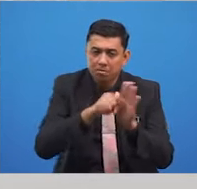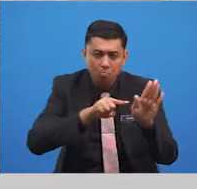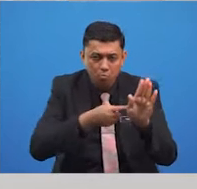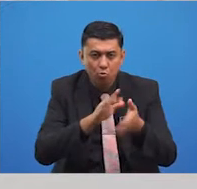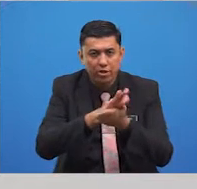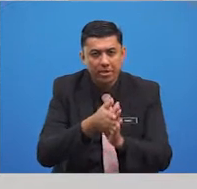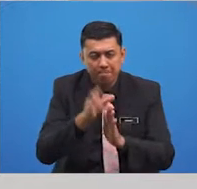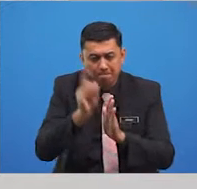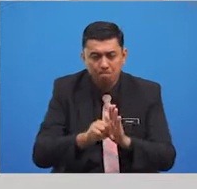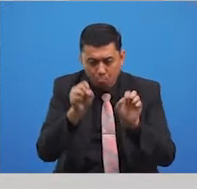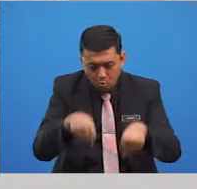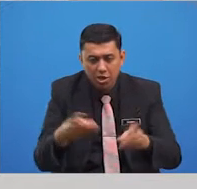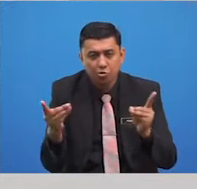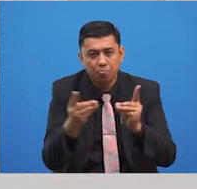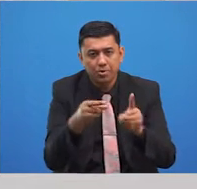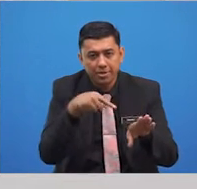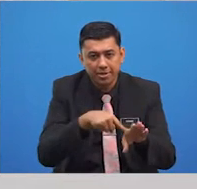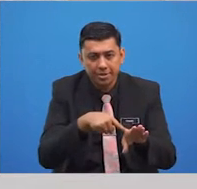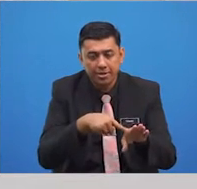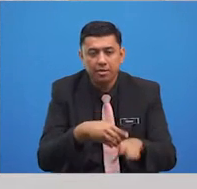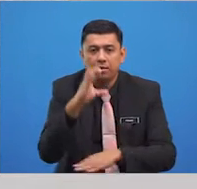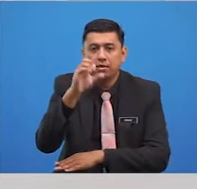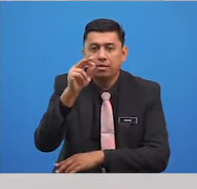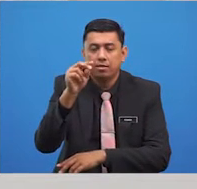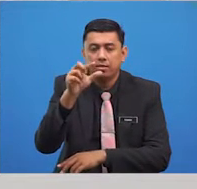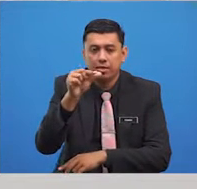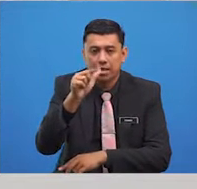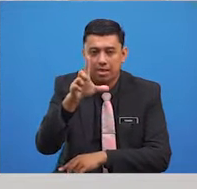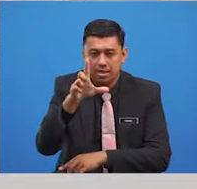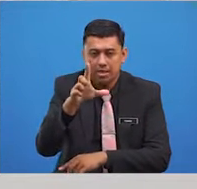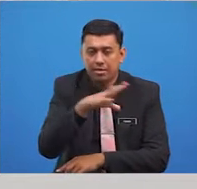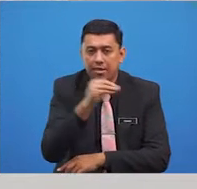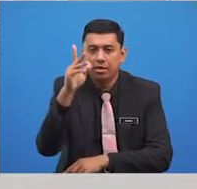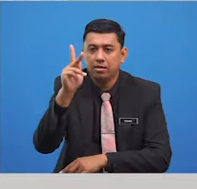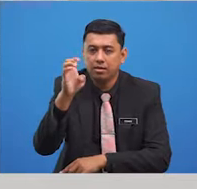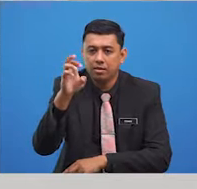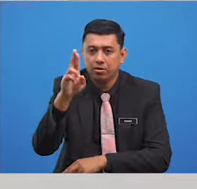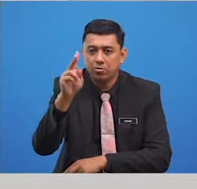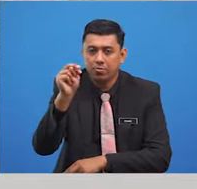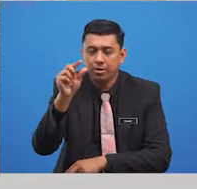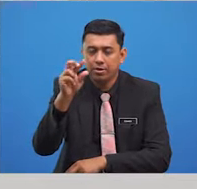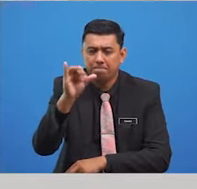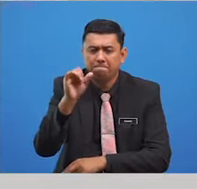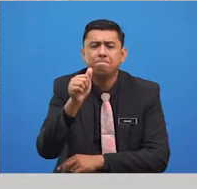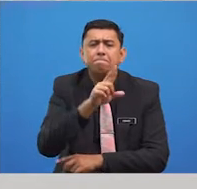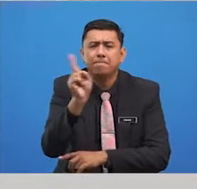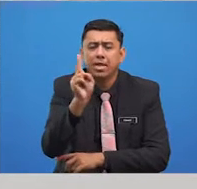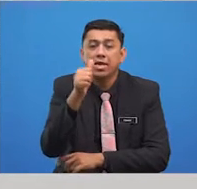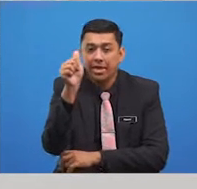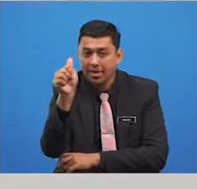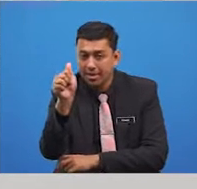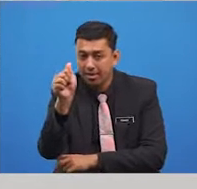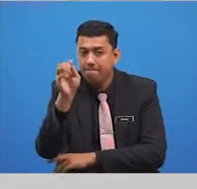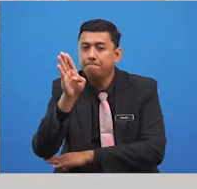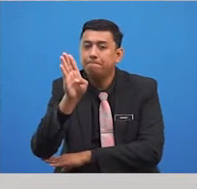jadi yang boleh ditemui di Cengal, Keruing. A. Hutan pantai.